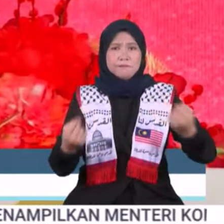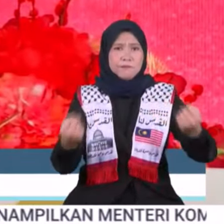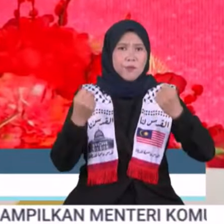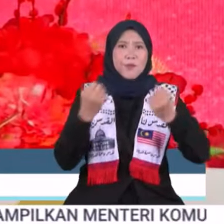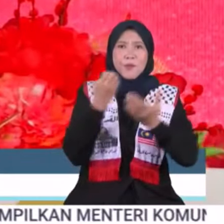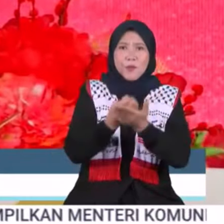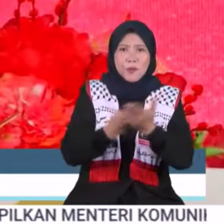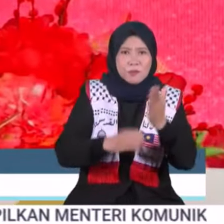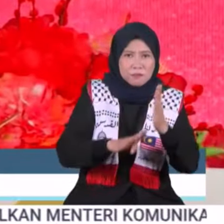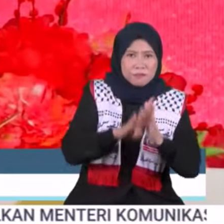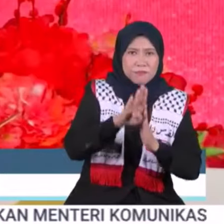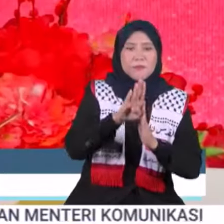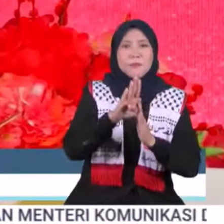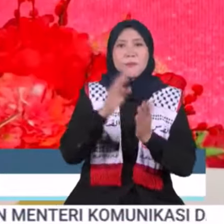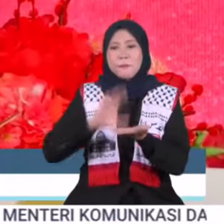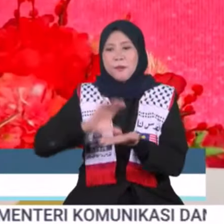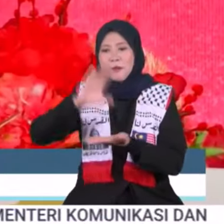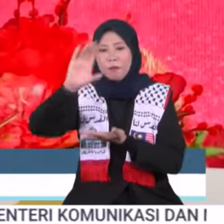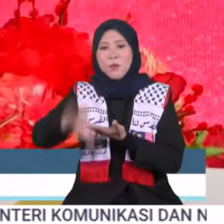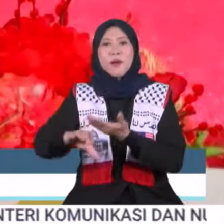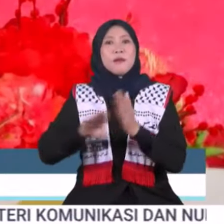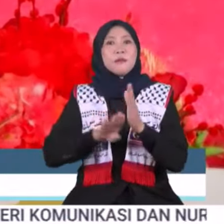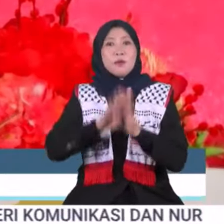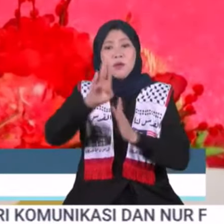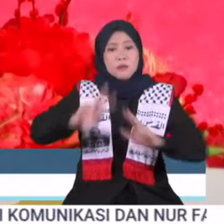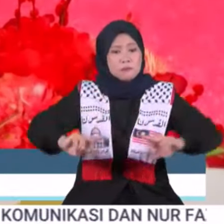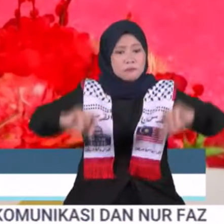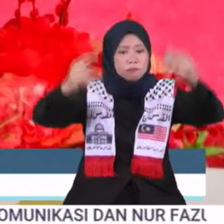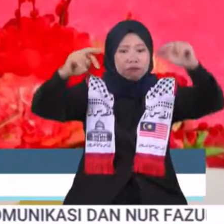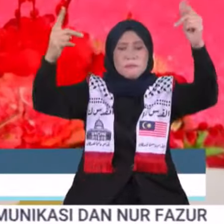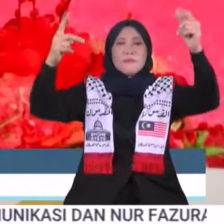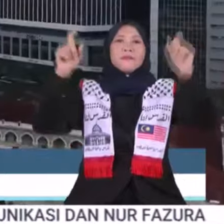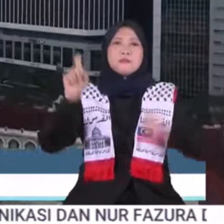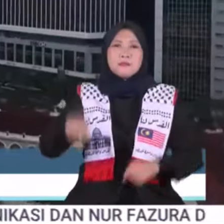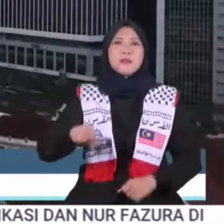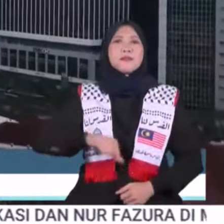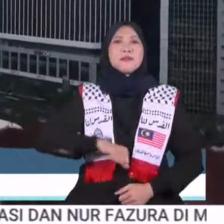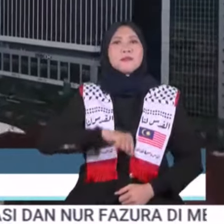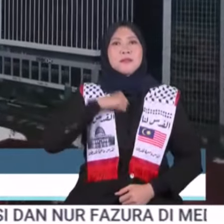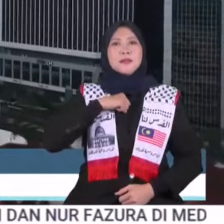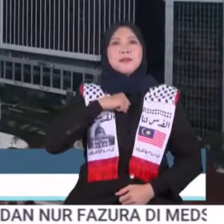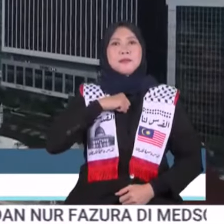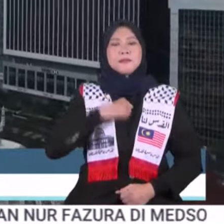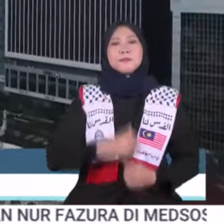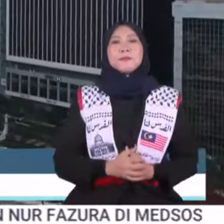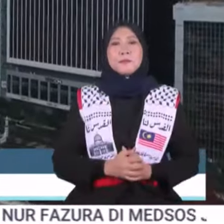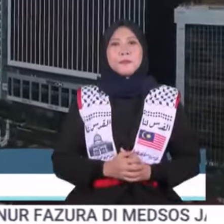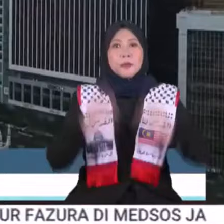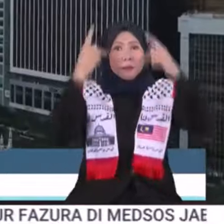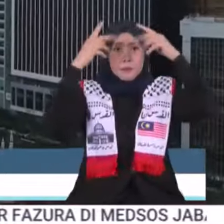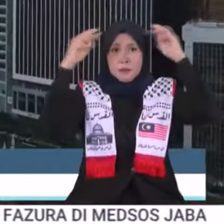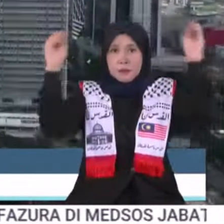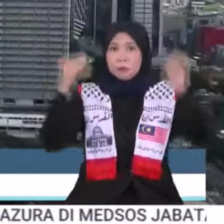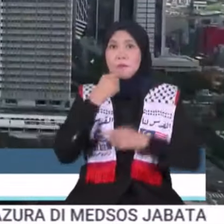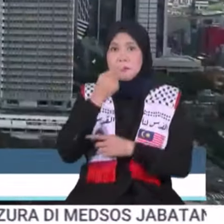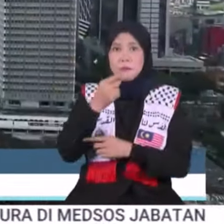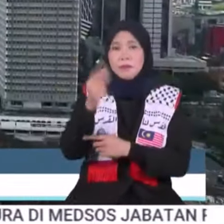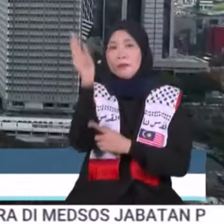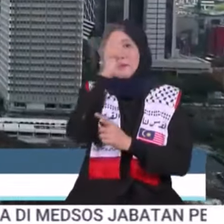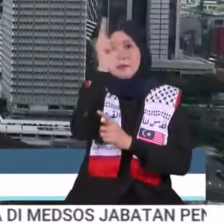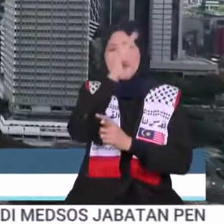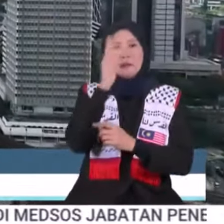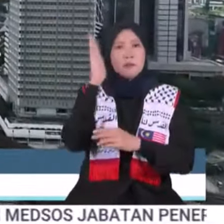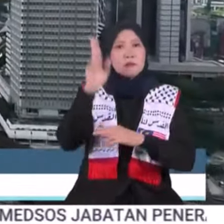ekonomi pelaburan dan pembangunan yang boleh dibanggakan perdana Mi menekankan